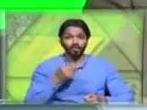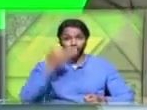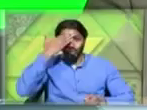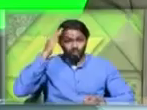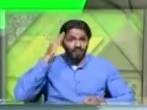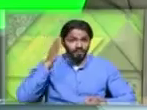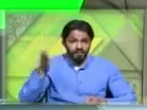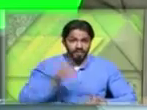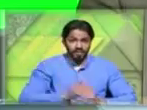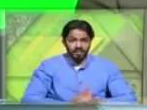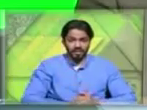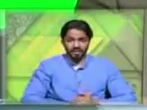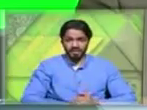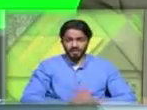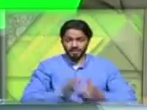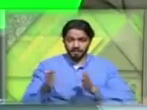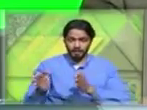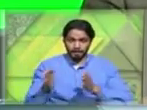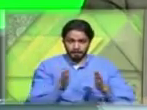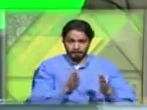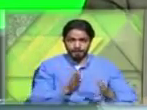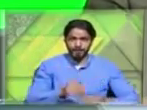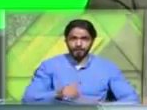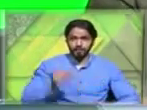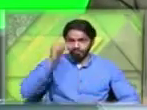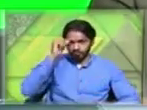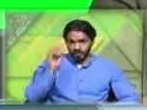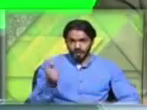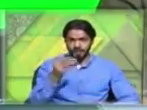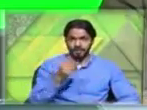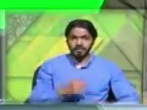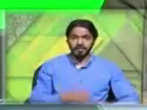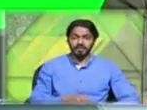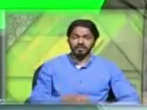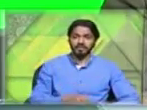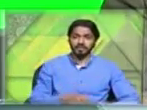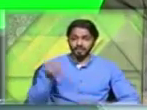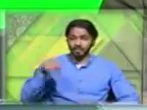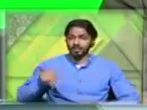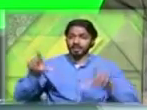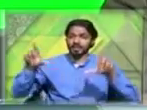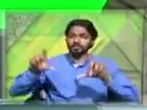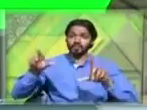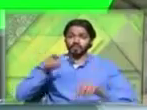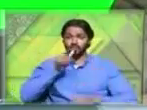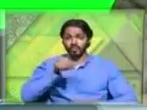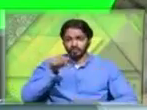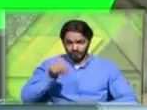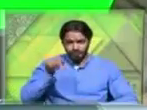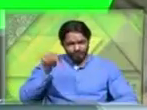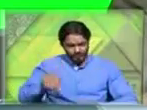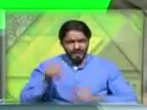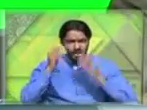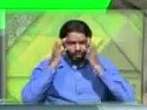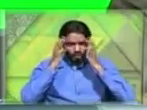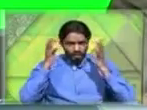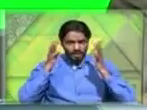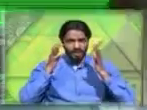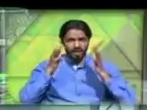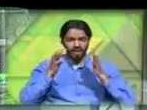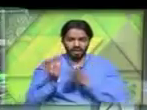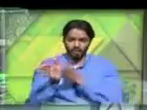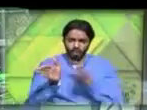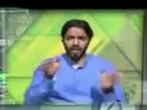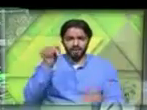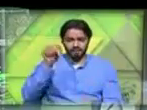هذا الذي يتبع كل ناعق رأى أهل الدعوة وأهل الدين هم على ضلال، وغالبا ما يحدث هذا.